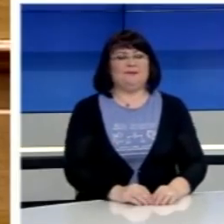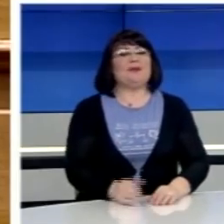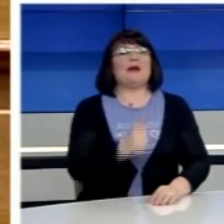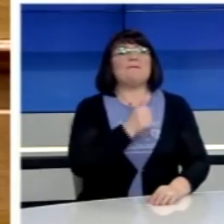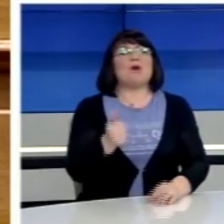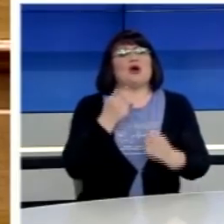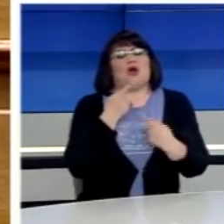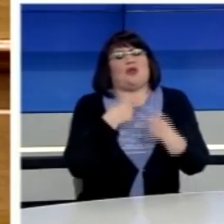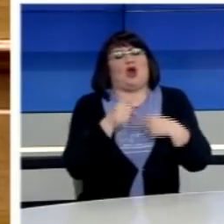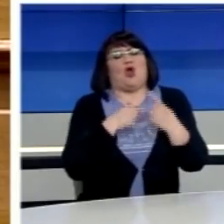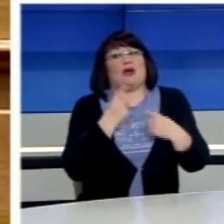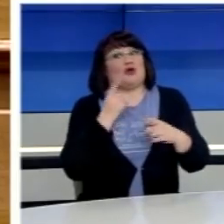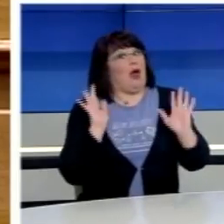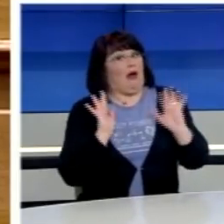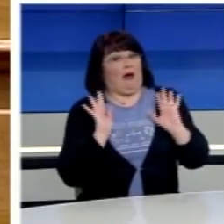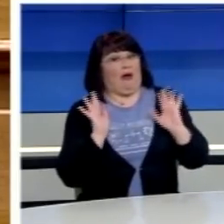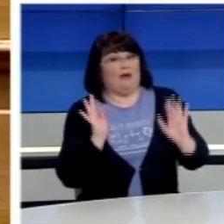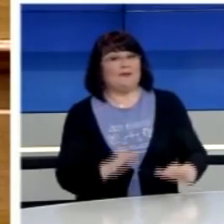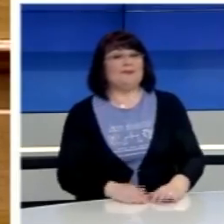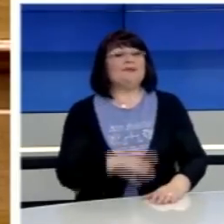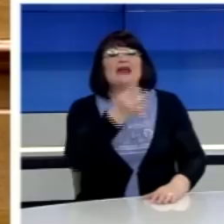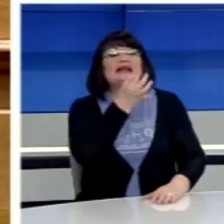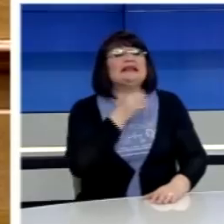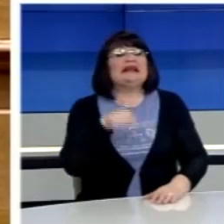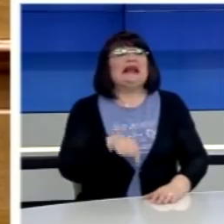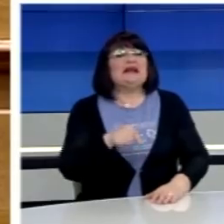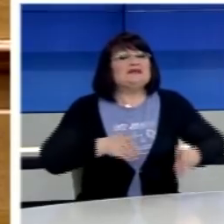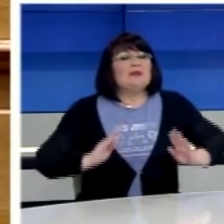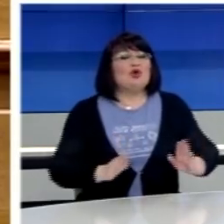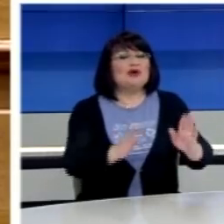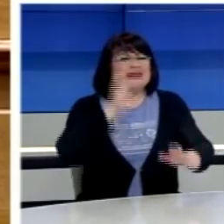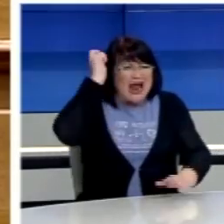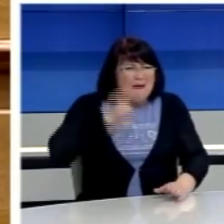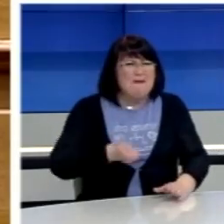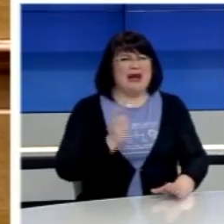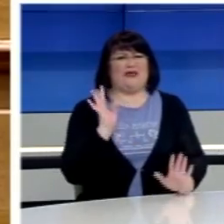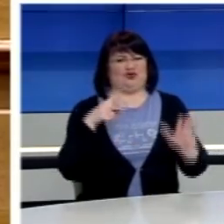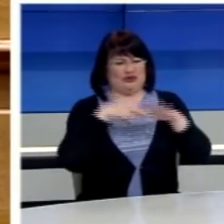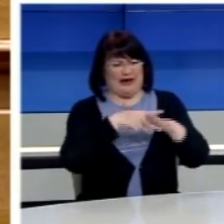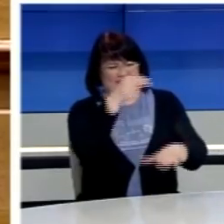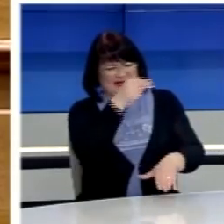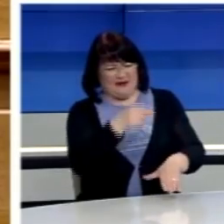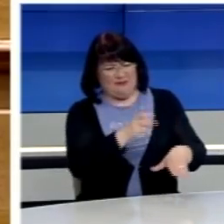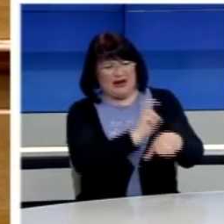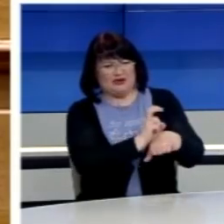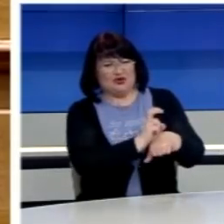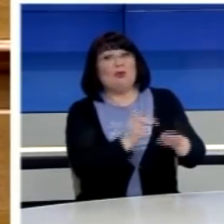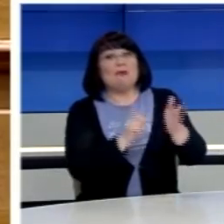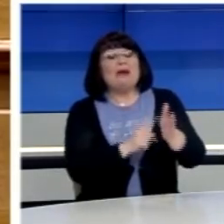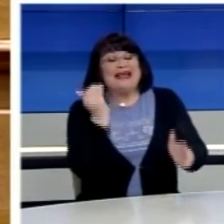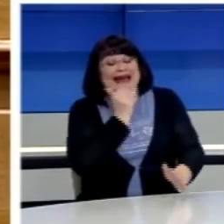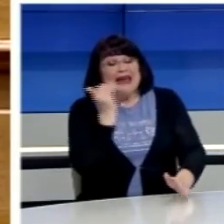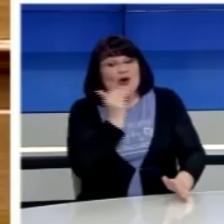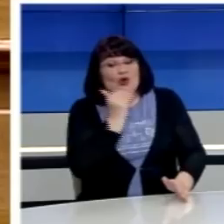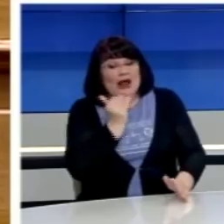τα προσχήματα. Και τι λέτε, κύριε της κυβέρνησης, για να προωθήσετε αυτό το απαράδεκτο μέτρο, ότι πρέπει να βγει ύλη. Και το